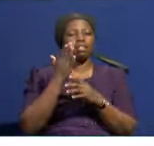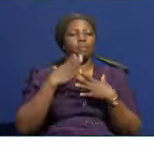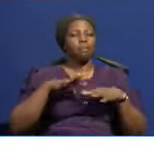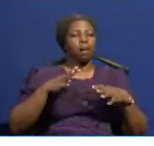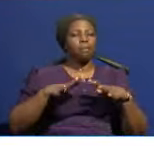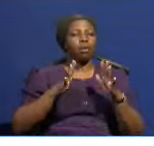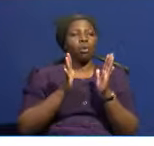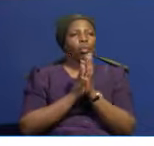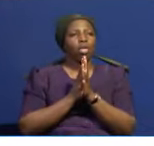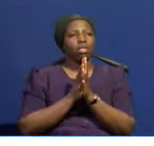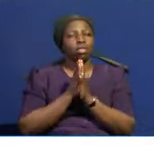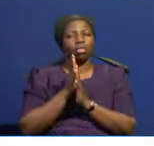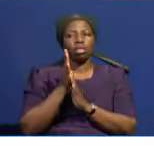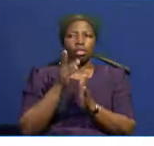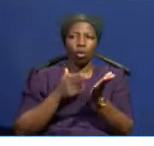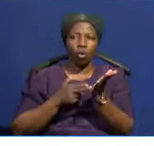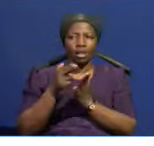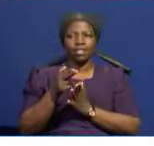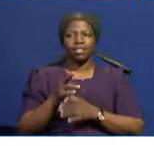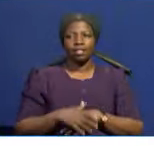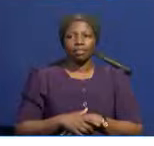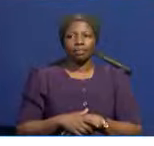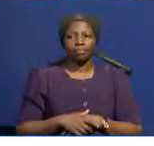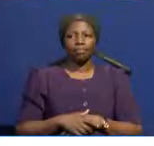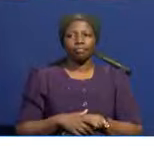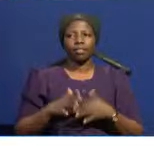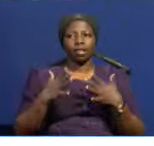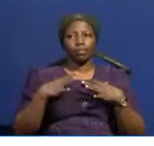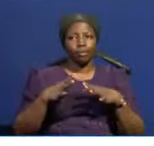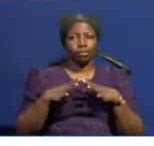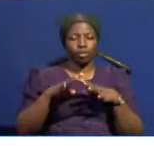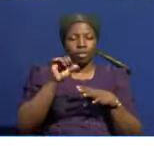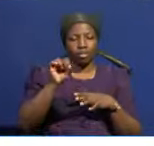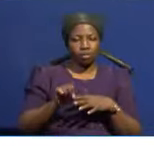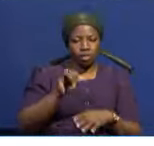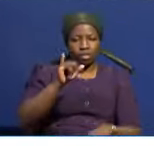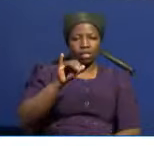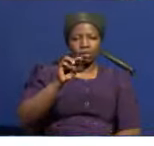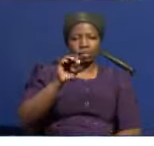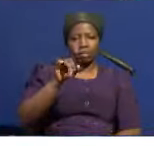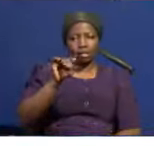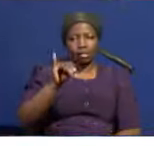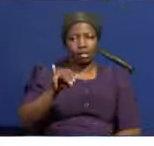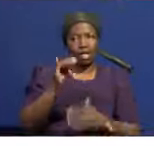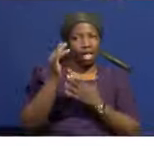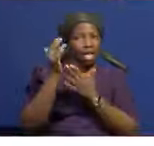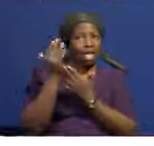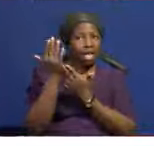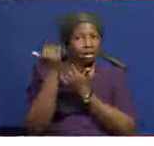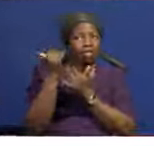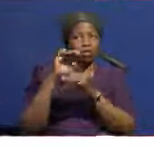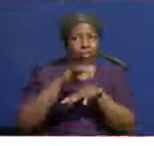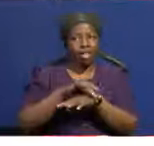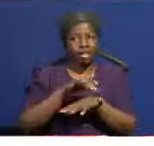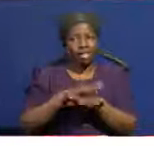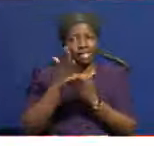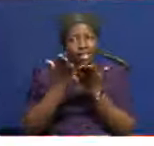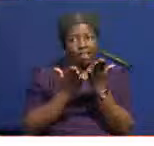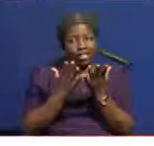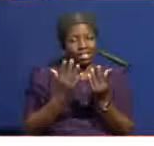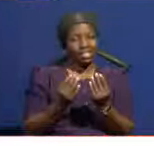Imenti Kusini katika kaunti ya Meru wanatarajia kupata huduma kwa urahisi kufuatia kufunguliwa rasmi kwa sajili ya ardhi ya